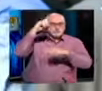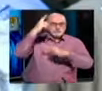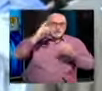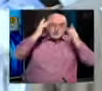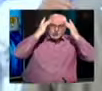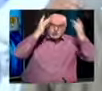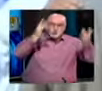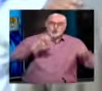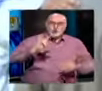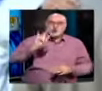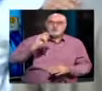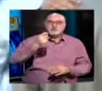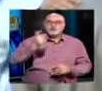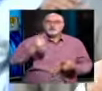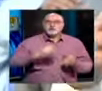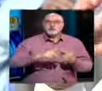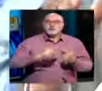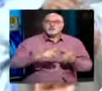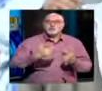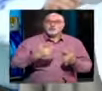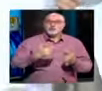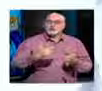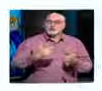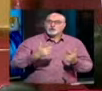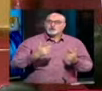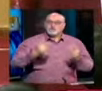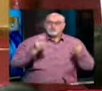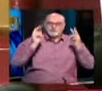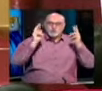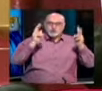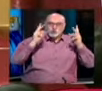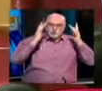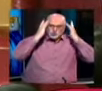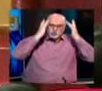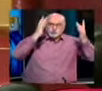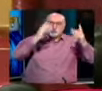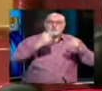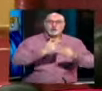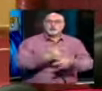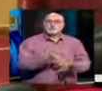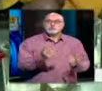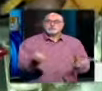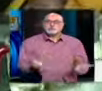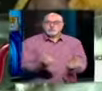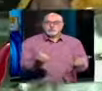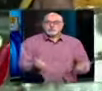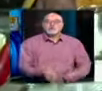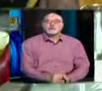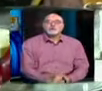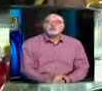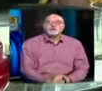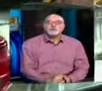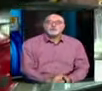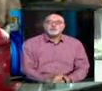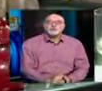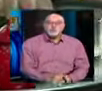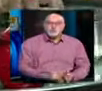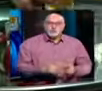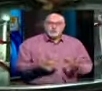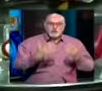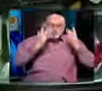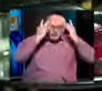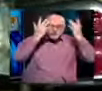الحسانية، الثقافة الحسانية المنتشرة طبعا في هذه المنطقة. كلها جهود يعكف عليها هذا الاتحاد للتعريف بغنى الموروث